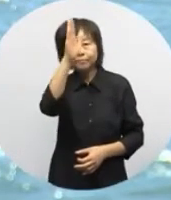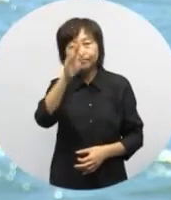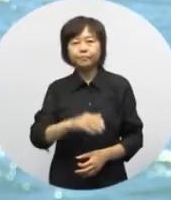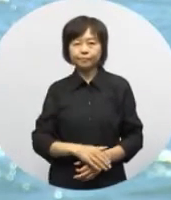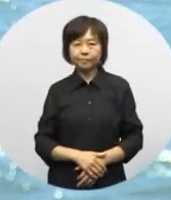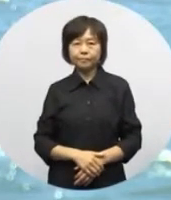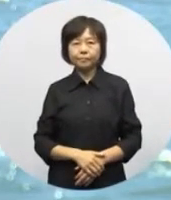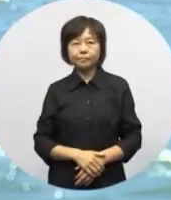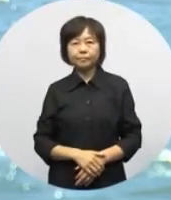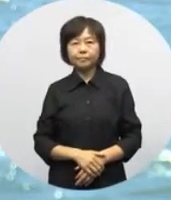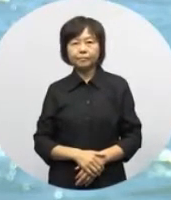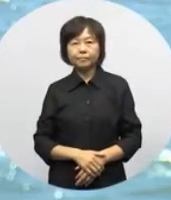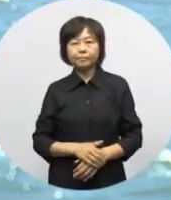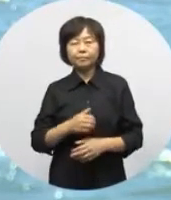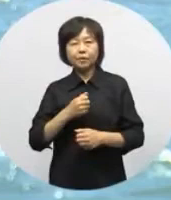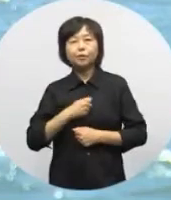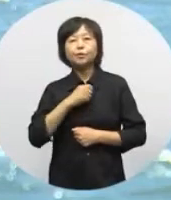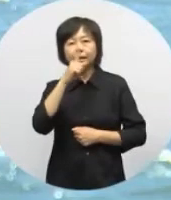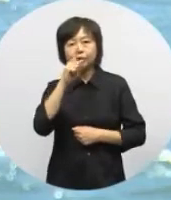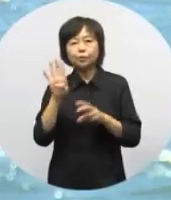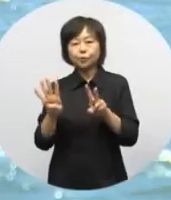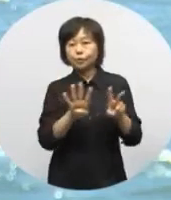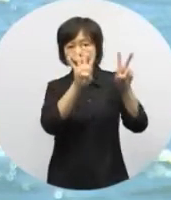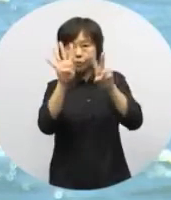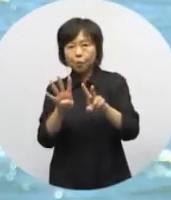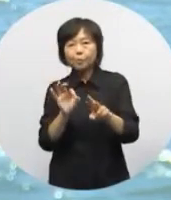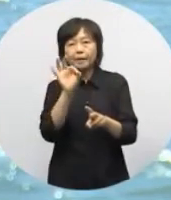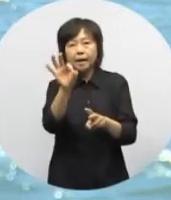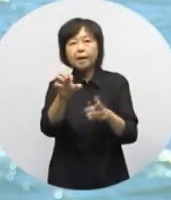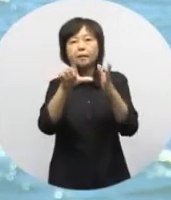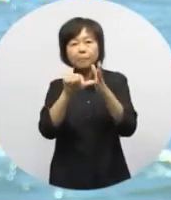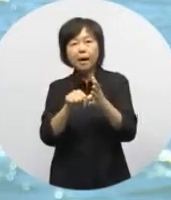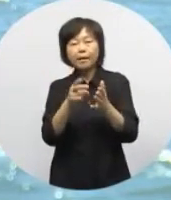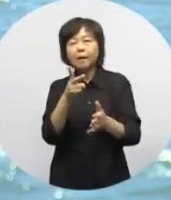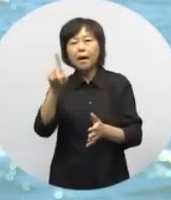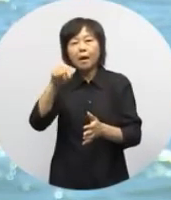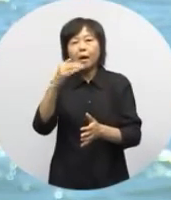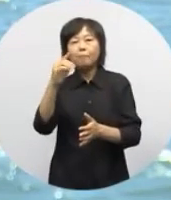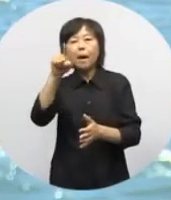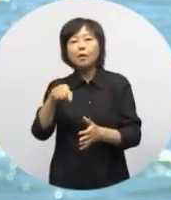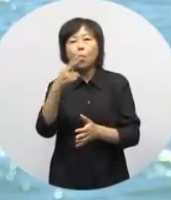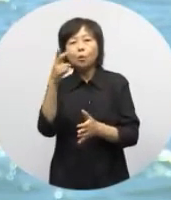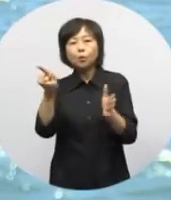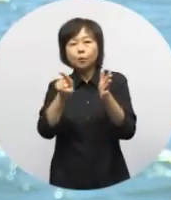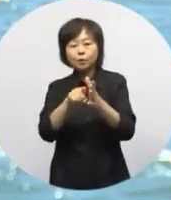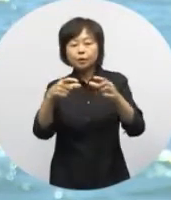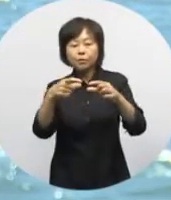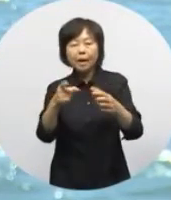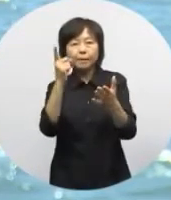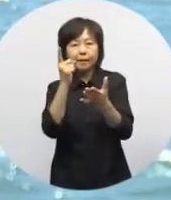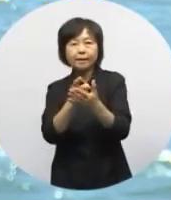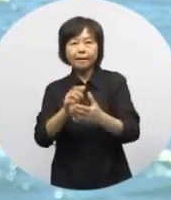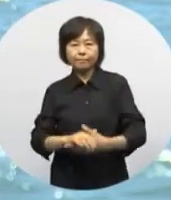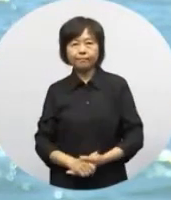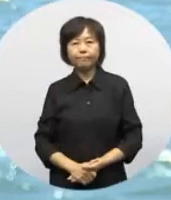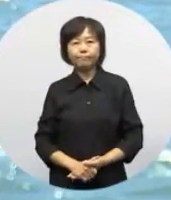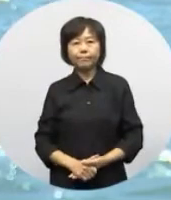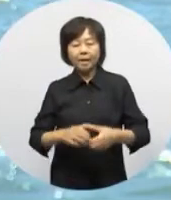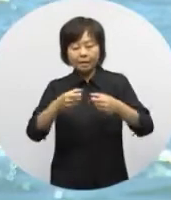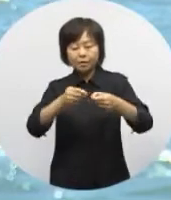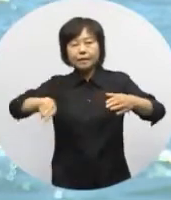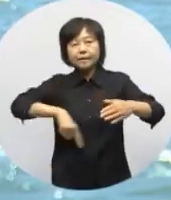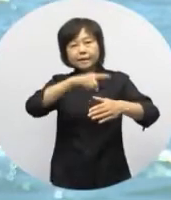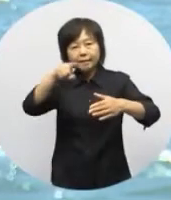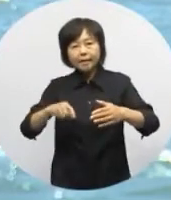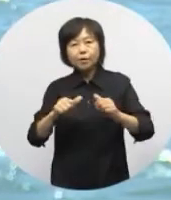。なおコンビニエンスストアでの納付はバーコード付きの納付書に限ります。詳しく